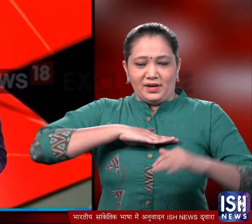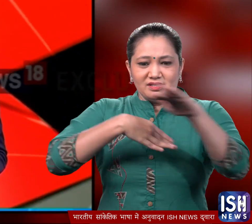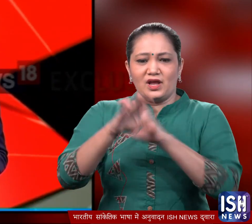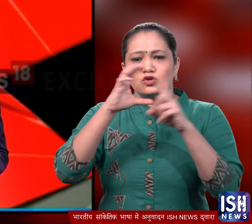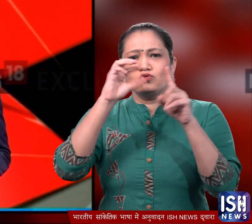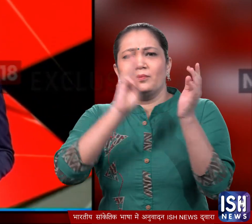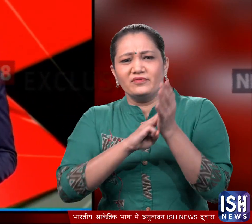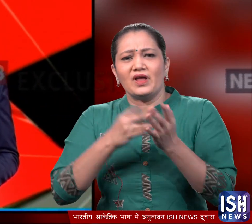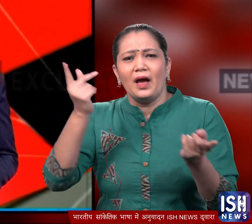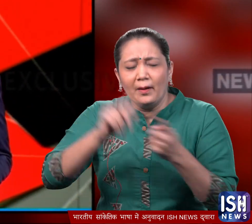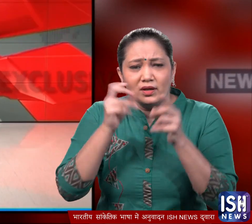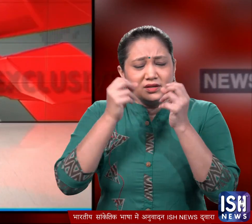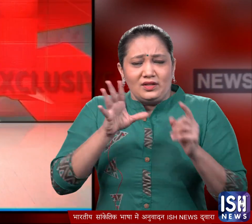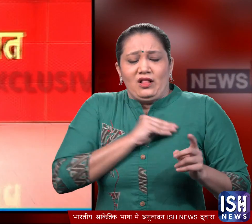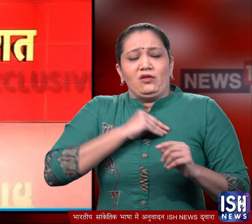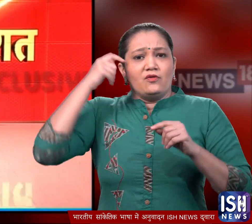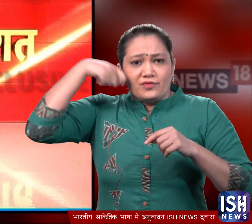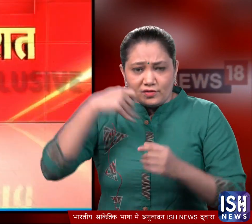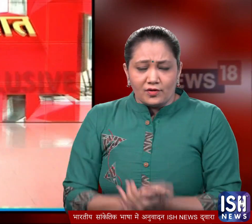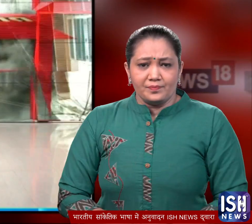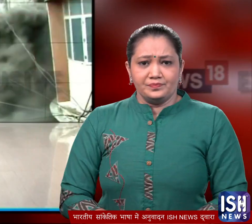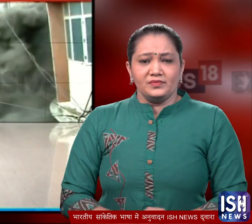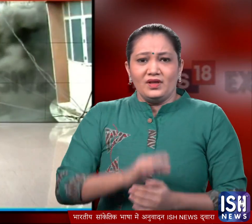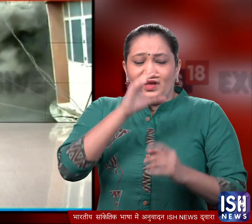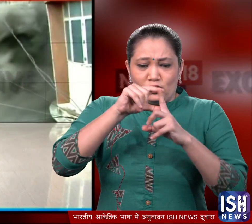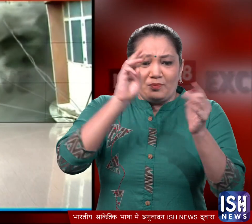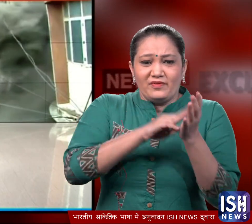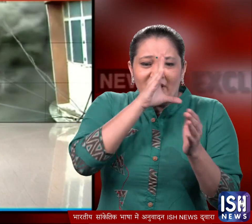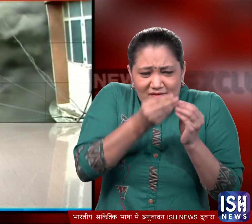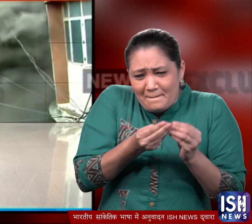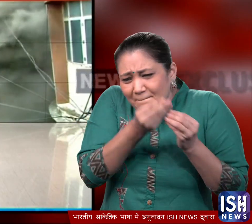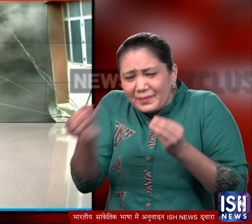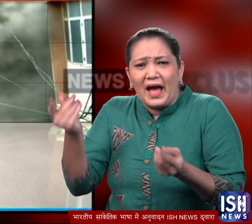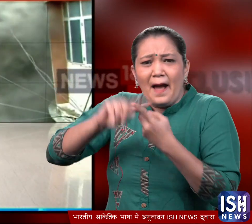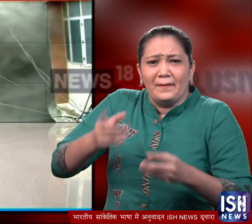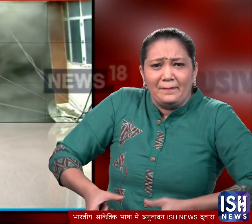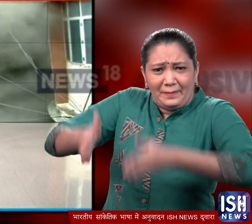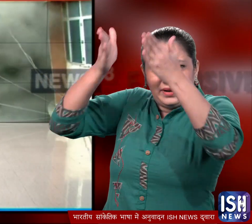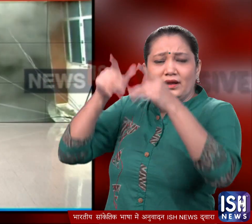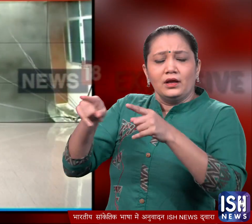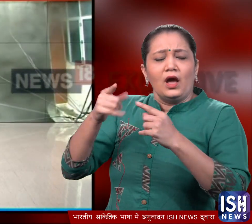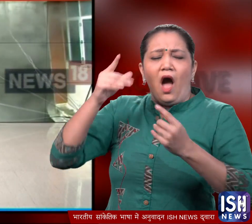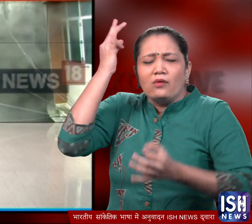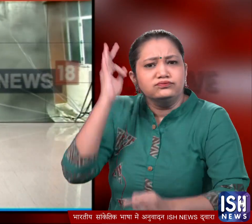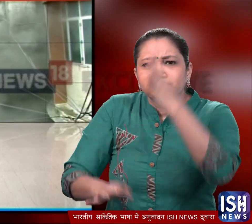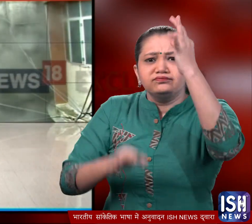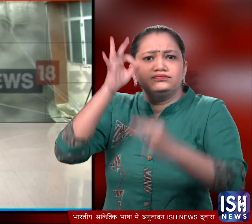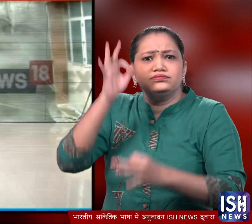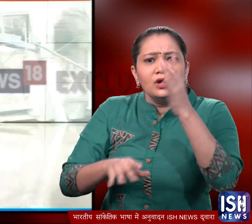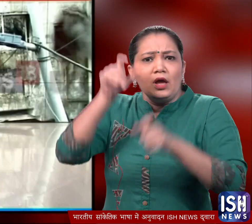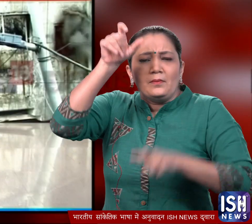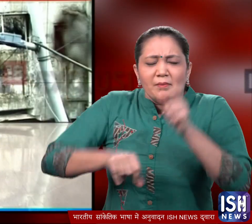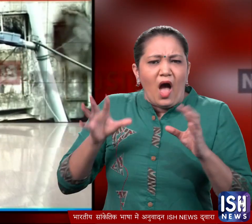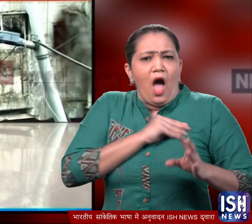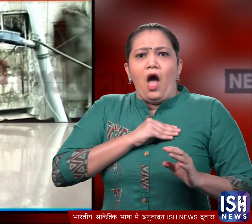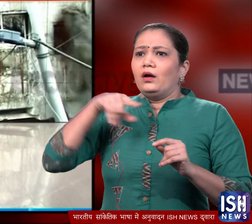महाराष्ट्र के डोंबिवली से डरा देने वाली कुछ तस्वीरें सामने आई। वहां डोंबिवली रेलवे स्टेशन के पास बनी एक इमारत में अचानक आग लग गई, जिससे इलाके के